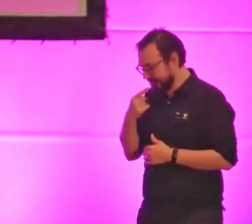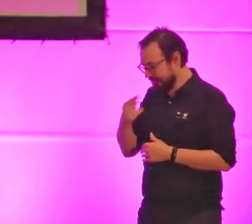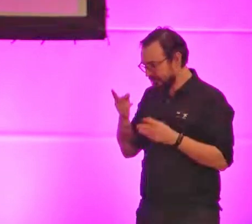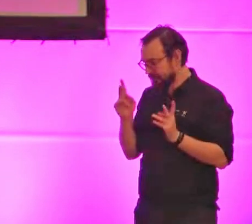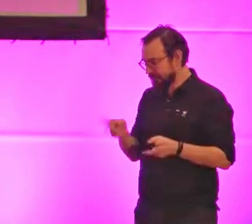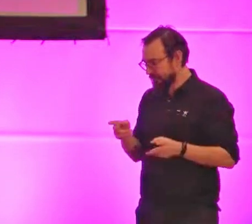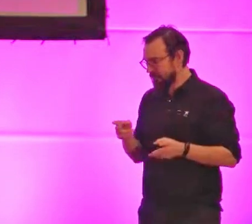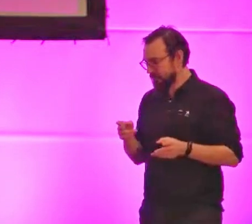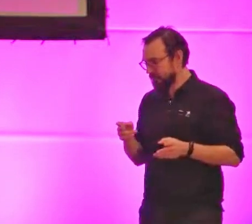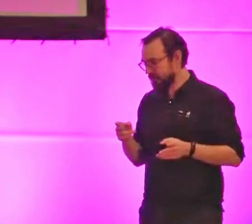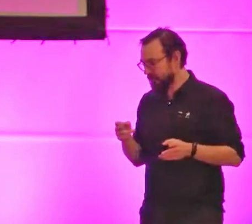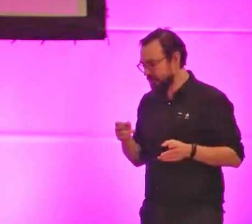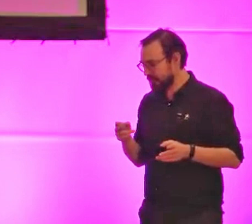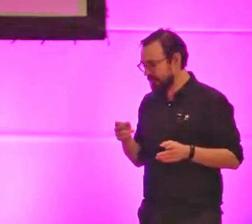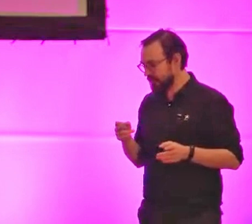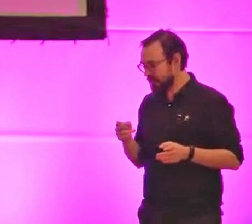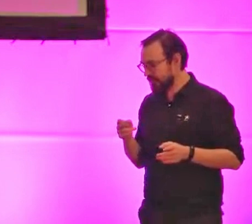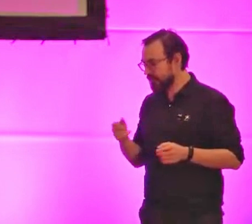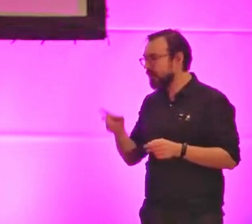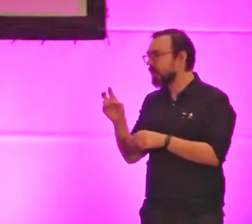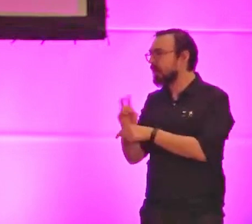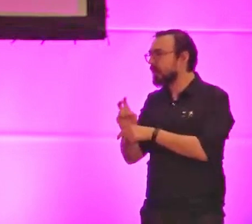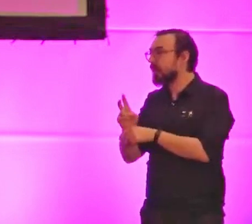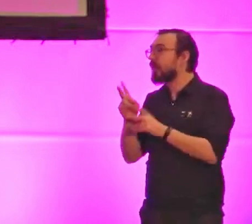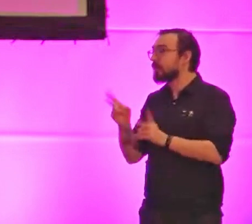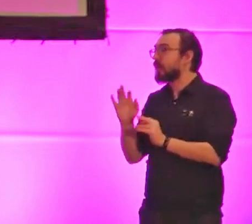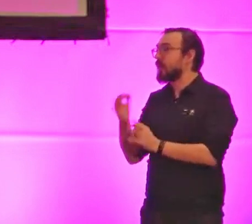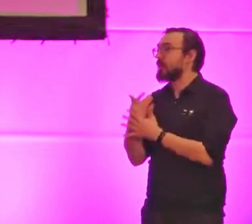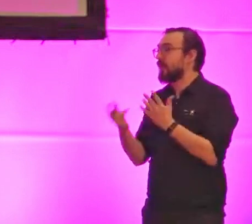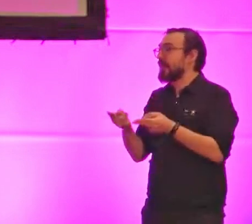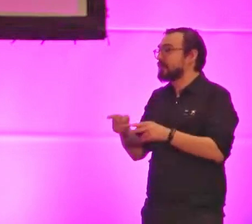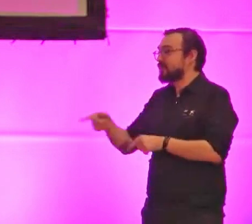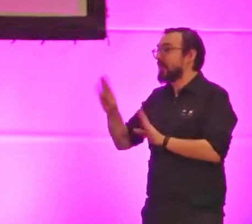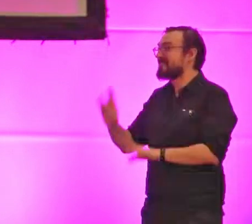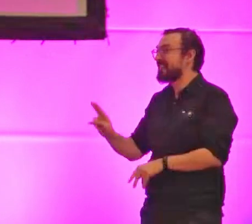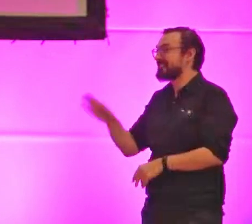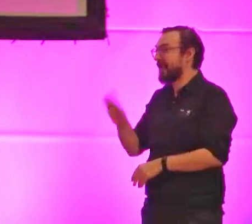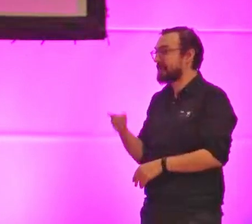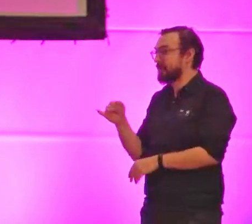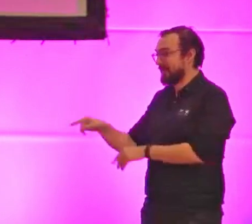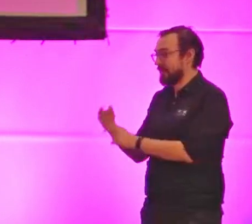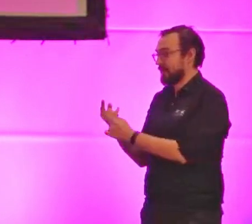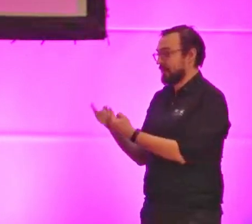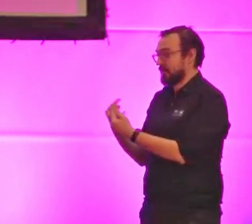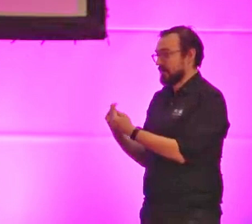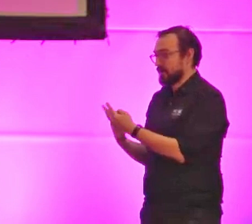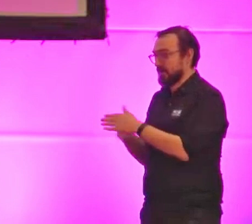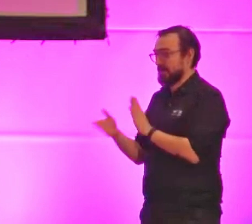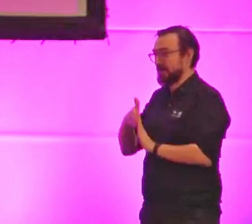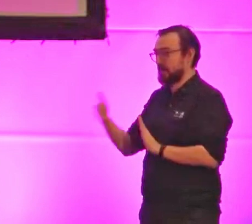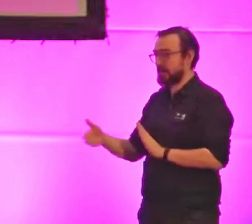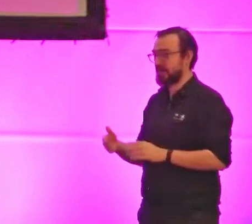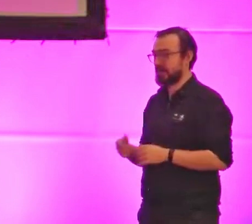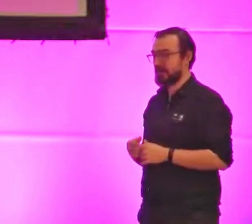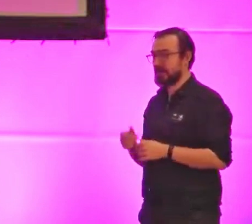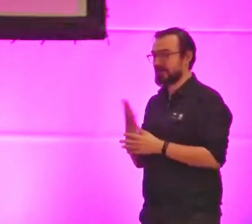kollade och började reda på hur många jurister de egentligen har haft under den här förundersökningsperioden då jag var